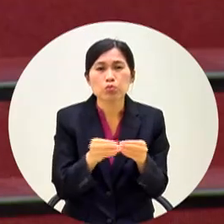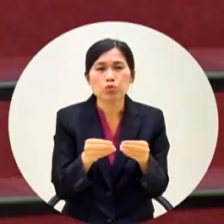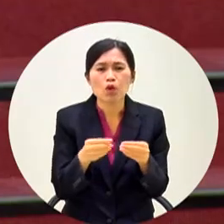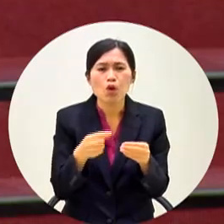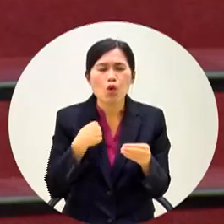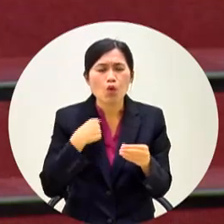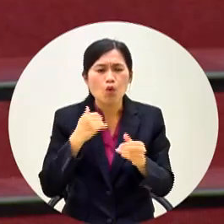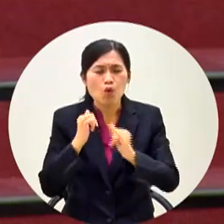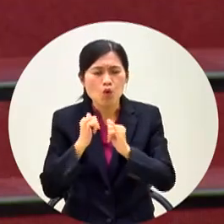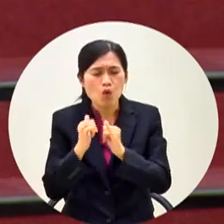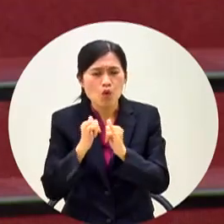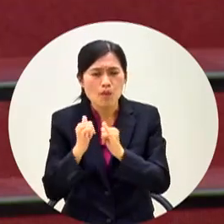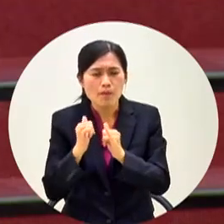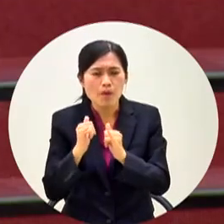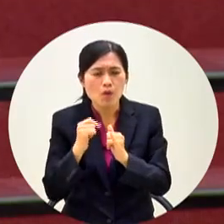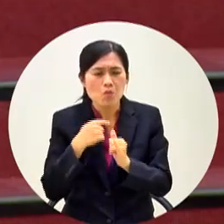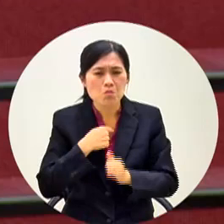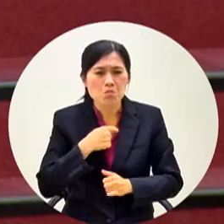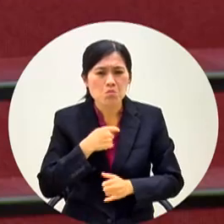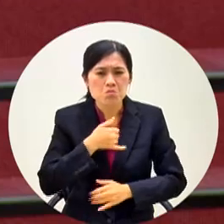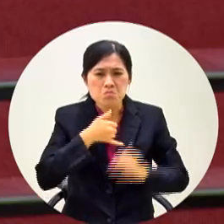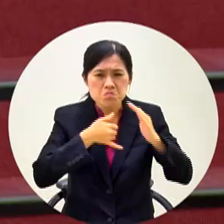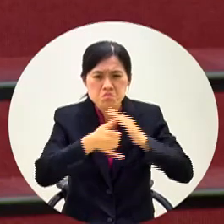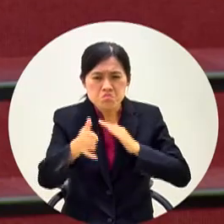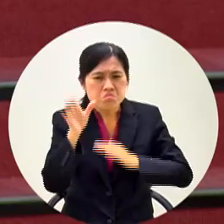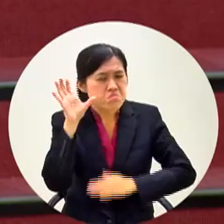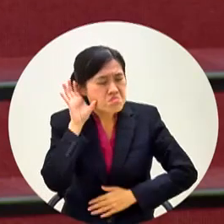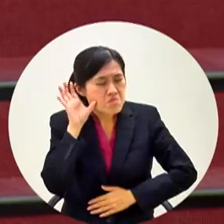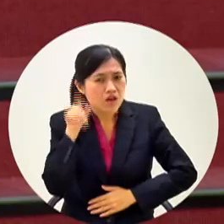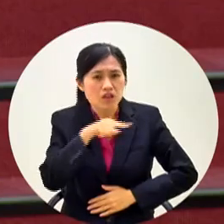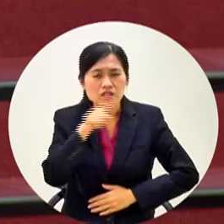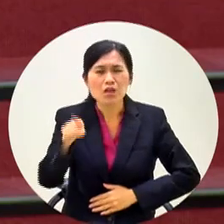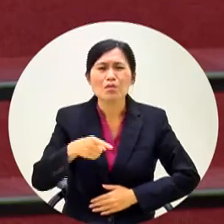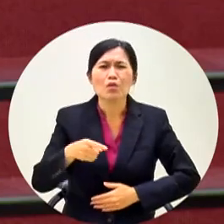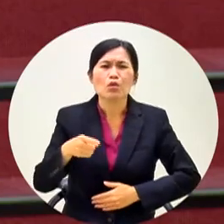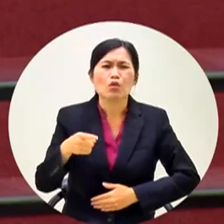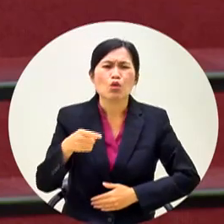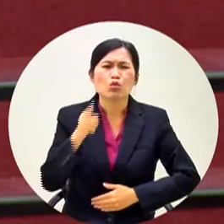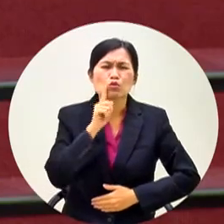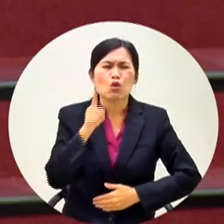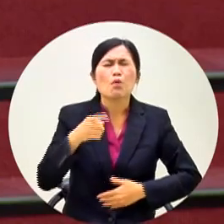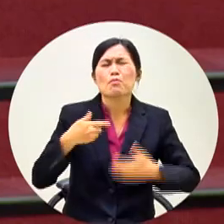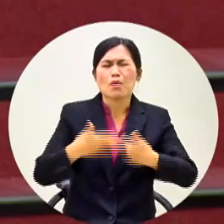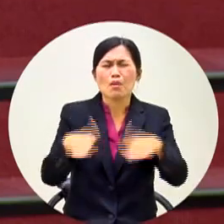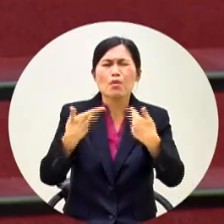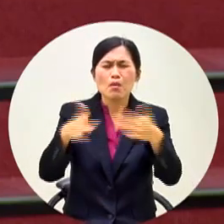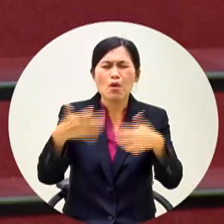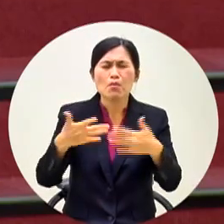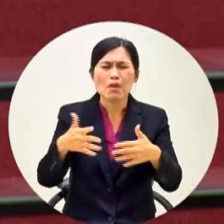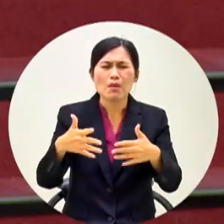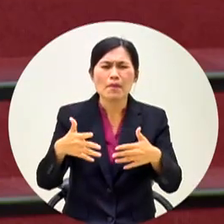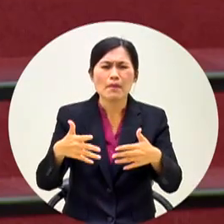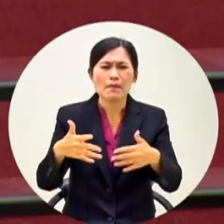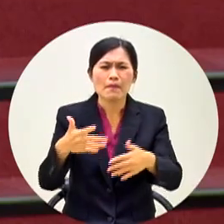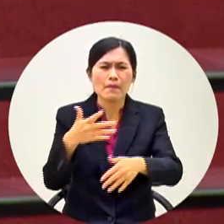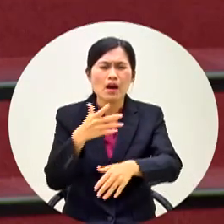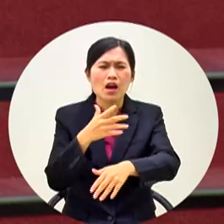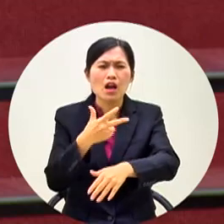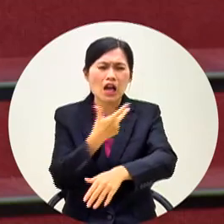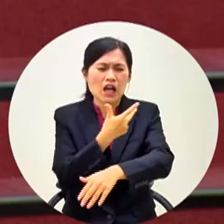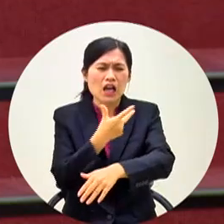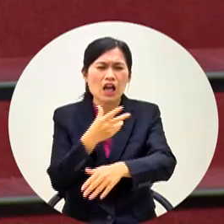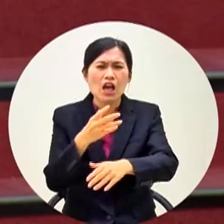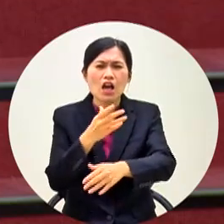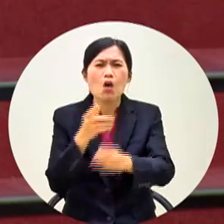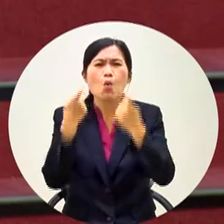的时候，所有的人都告诉我，他们不要莱克多巴胺，他们不要莱克多巴胺。以这